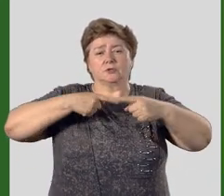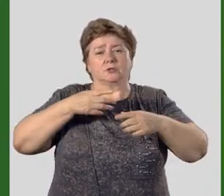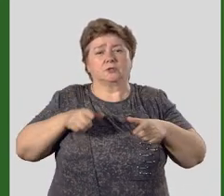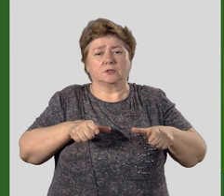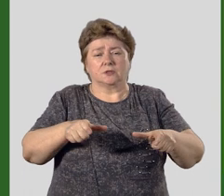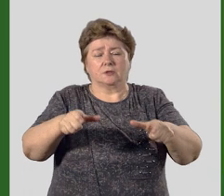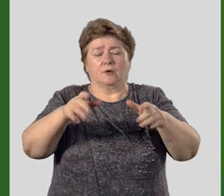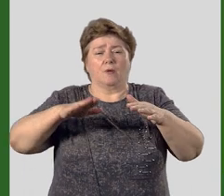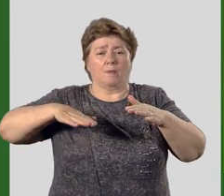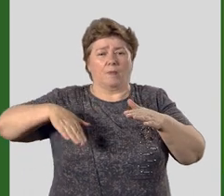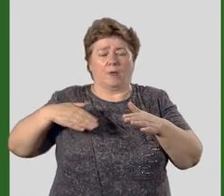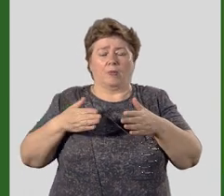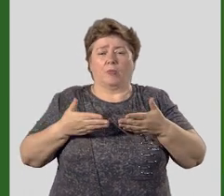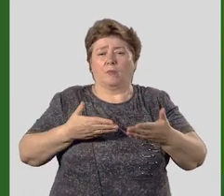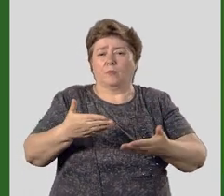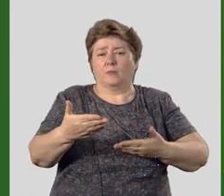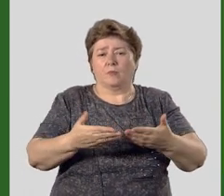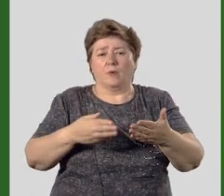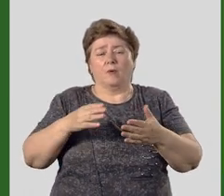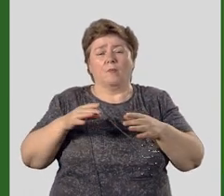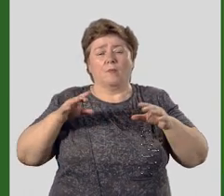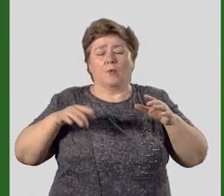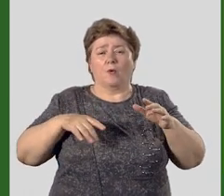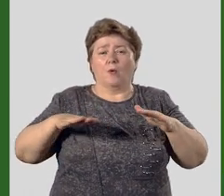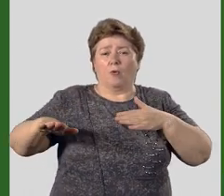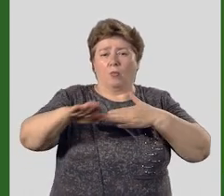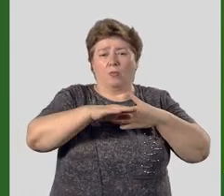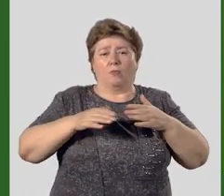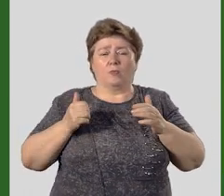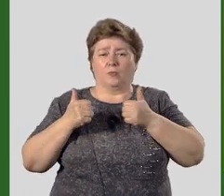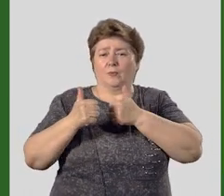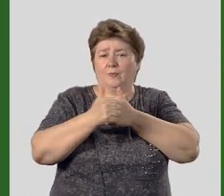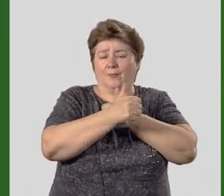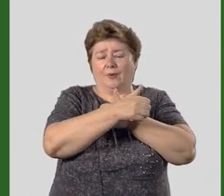реку. Затем мы двигались по лугу вдоль болота.